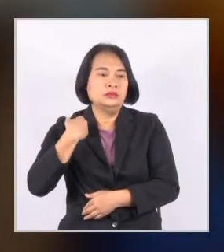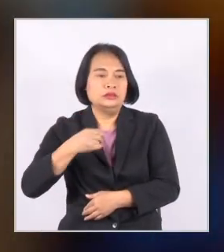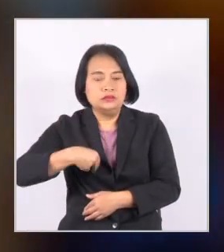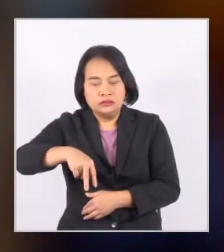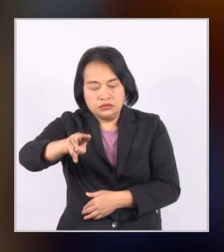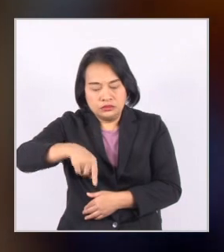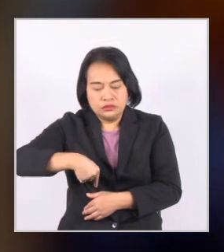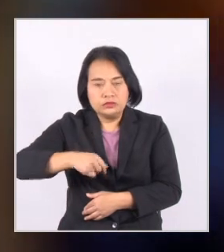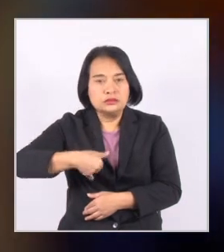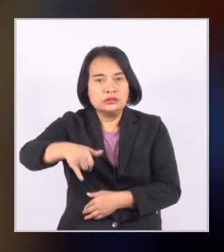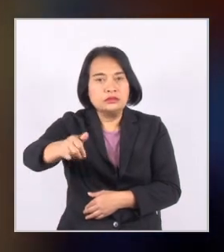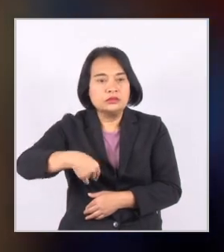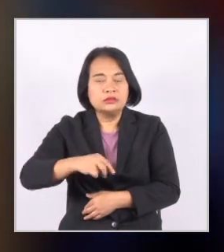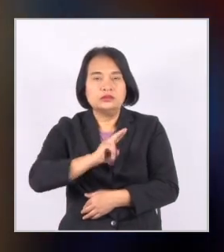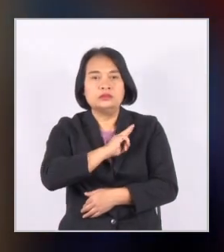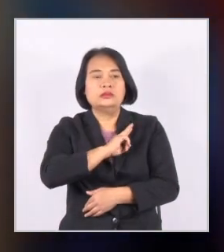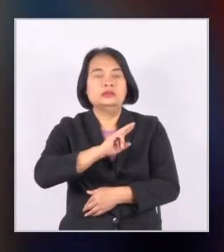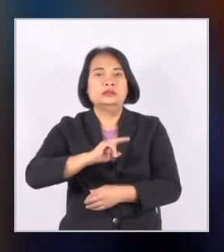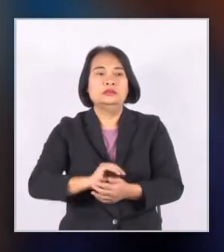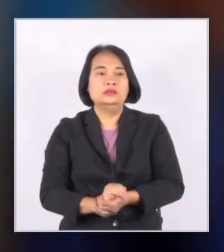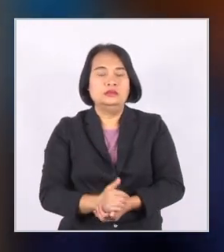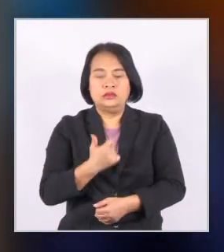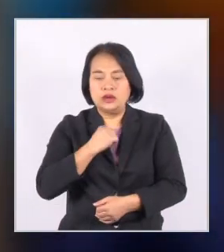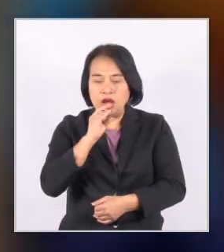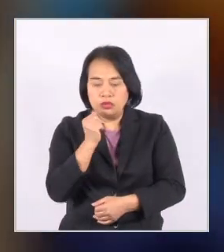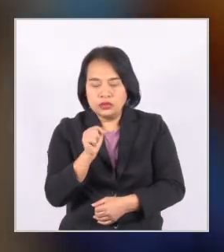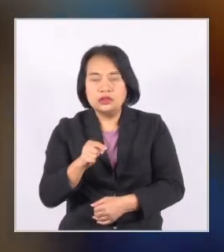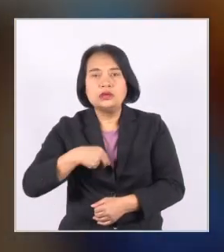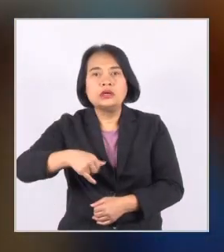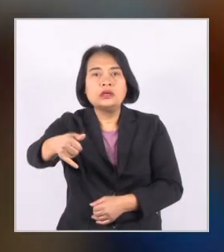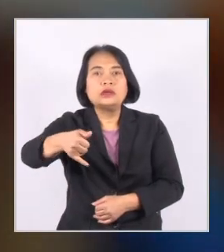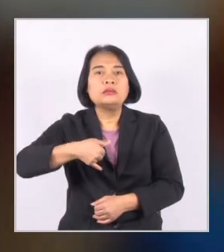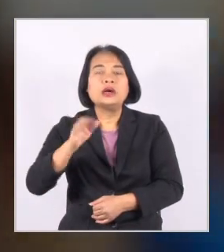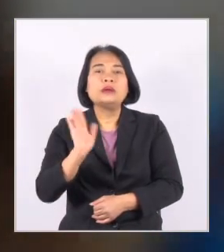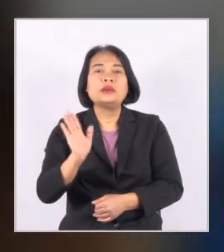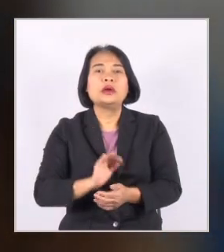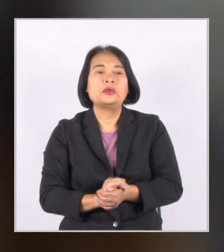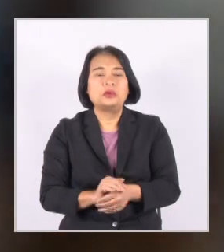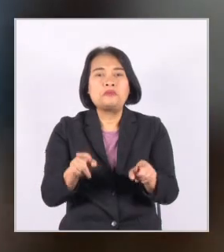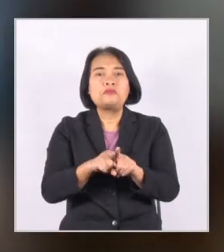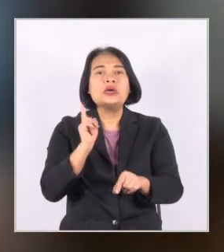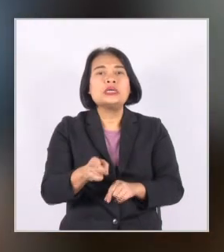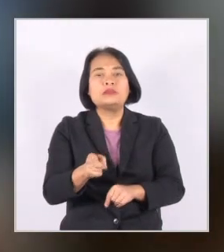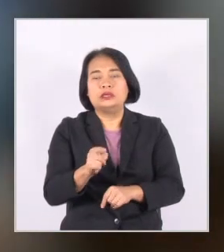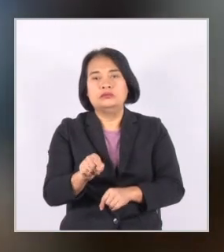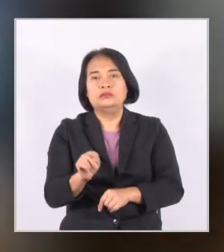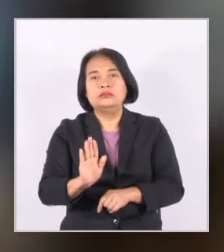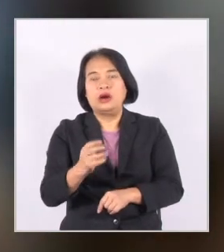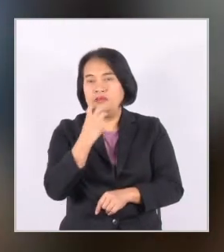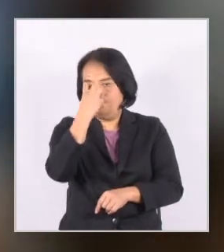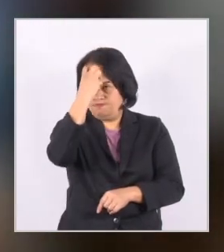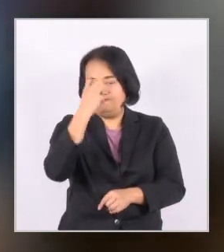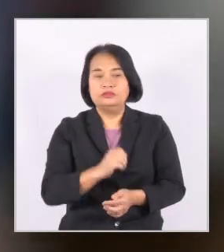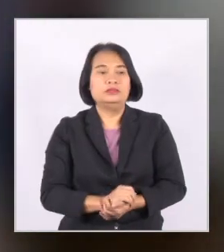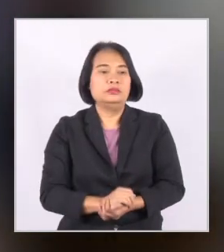ให้ญาติโยมเนี่ยให้ใส่กับแกอาตมาพูดดีๆแล้วว่าอย่าเดินไปเดินมาก็ยังทำเหมือนเดิมมันก็เลยโมโหเขาให้ฟังหน่อยค่ะ